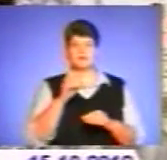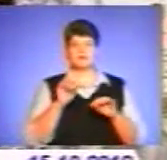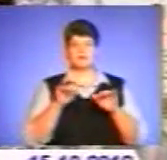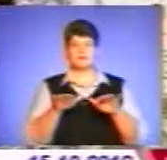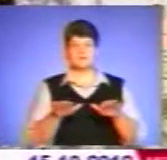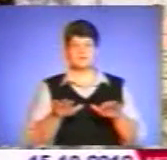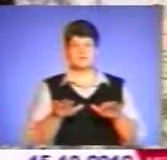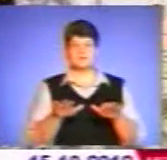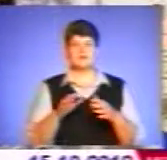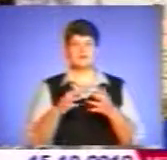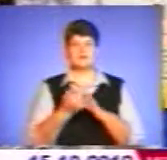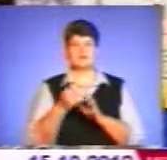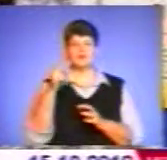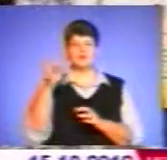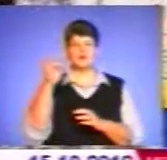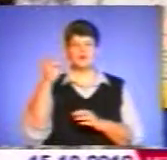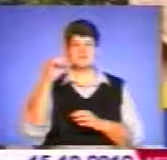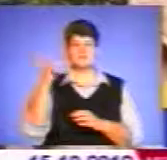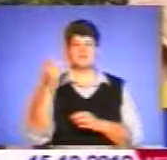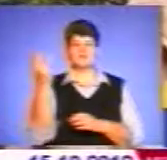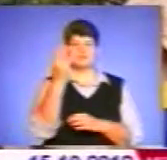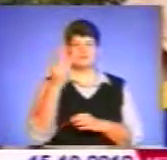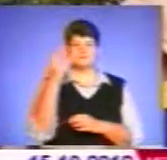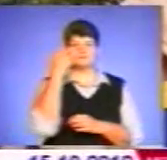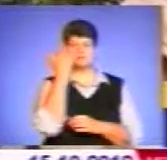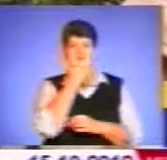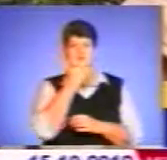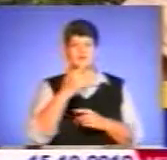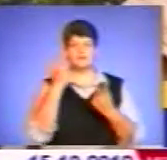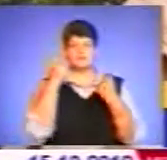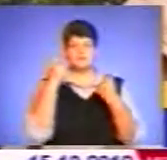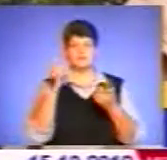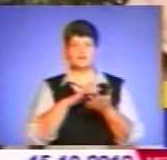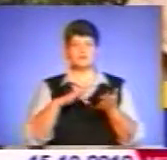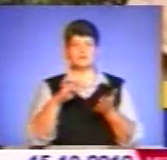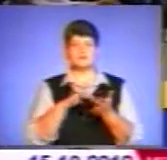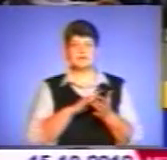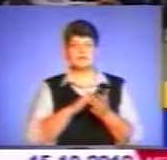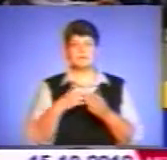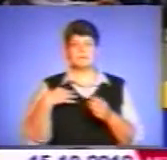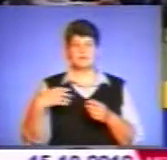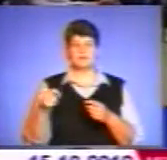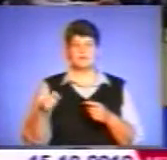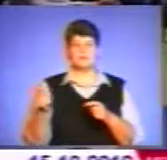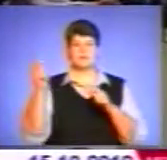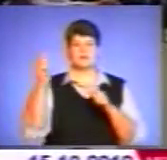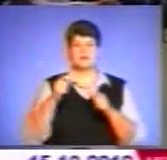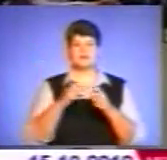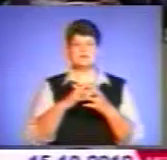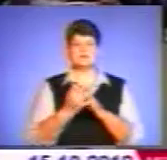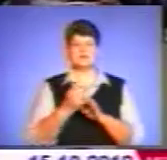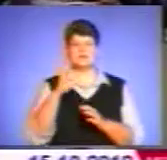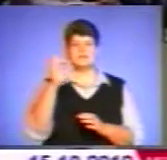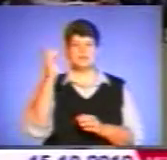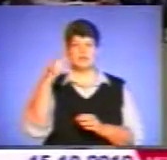У сім'ї Дроздів троє незрячих. На мистецьку акцію навчально-інформаційному центрі «Біла тростина» вони приїхали із села Сидорів Гусятинського